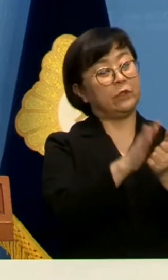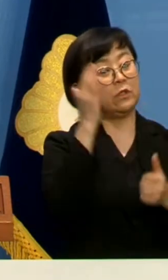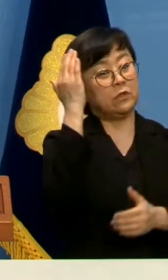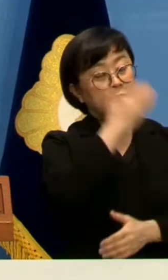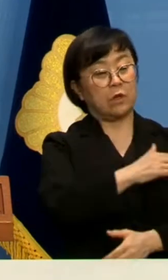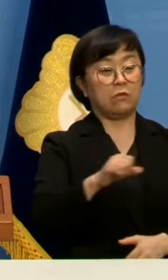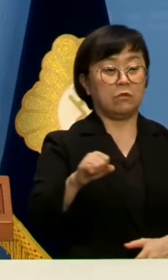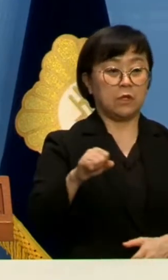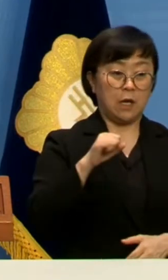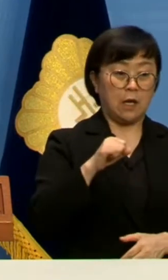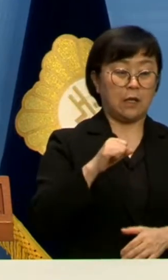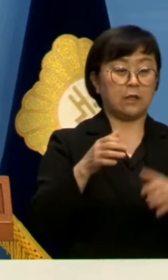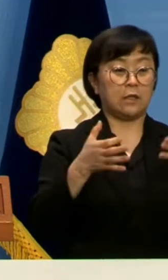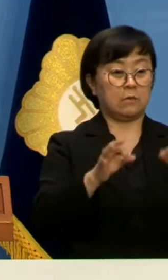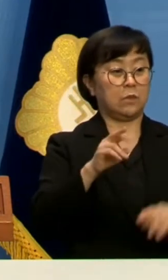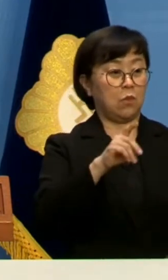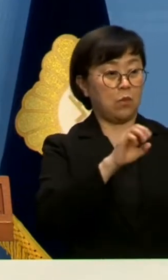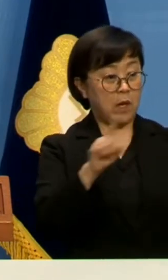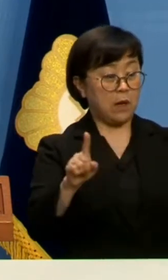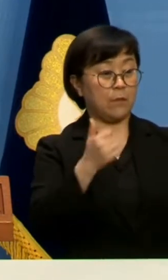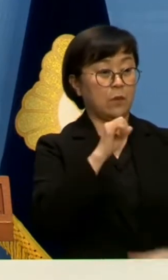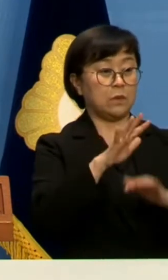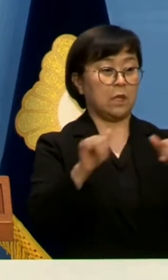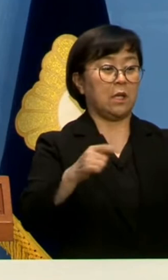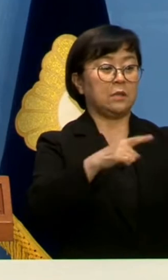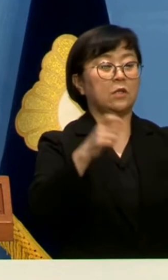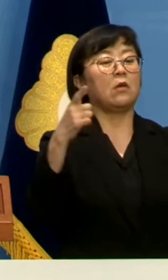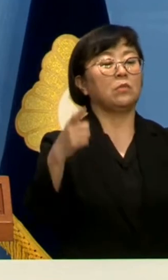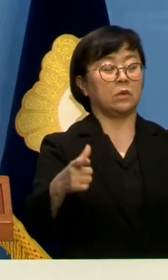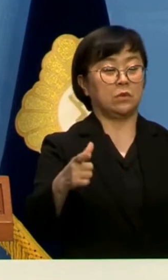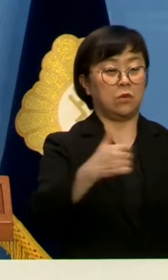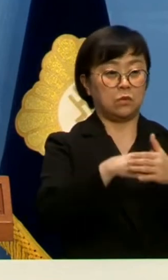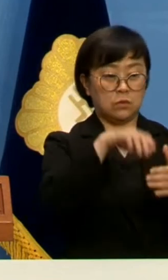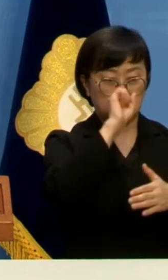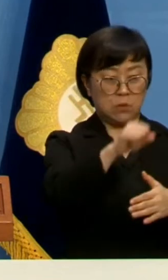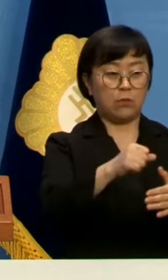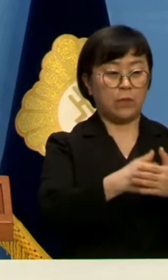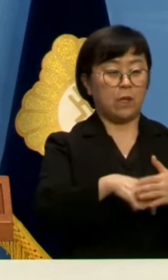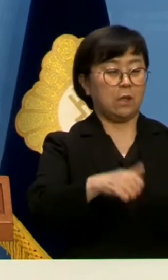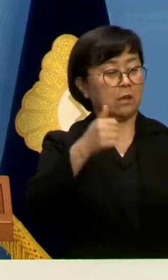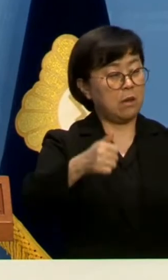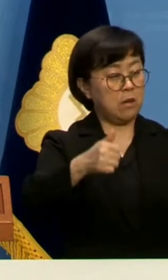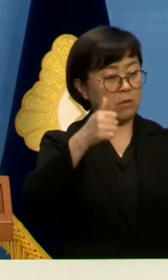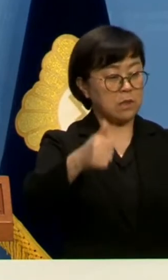순수하고 강한 김동아 변호사가 서대문에서 좋은 아주